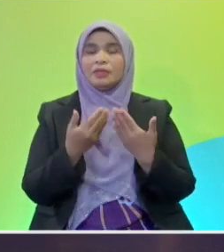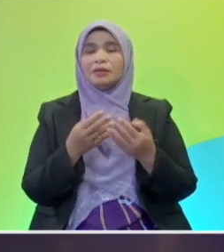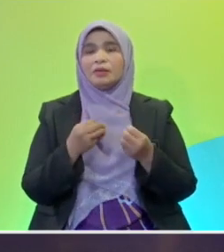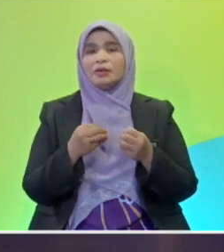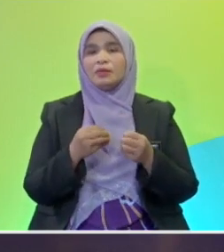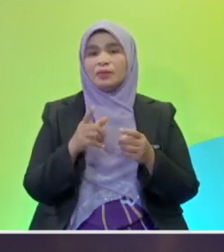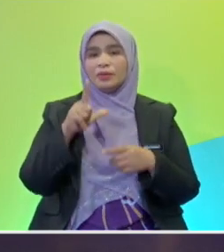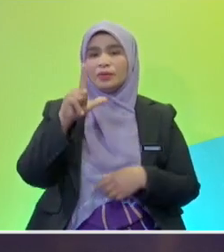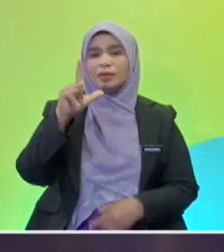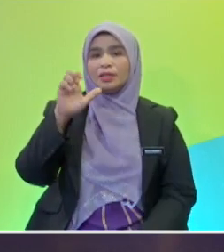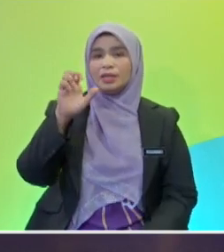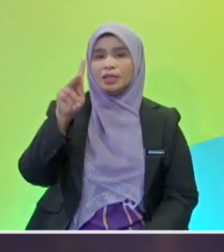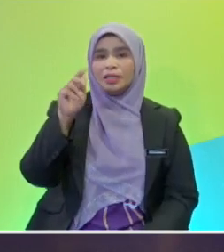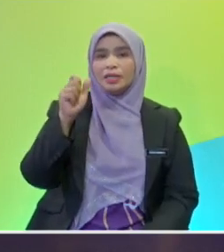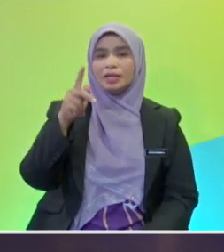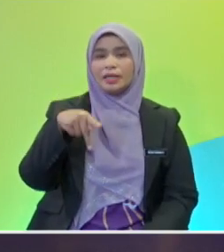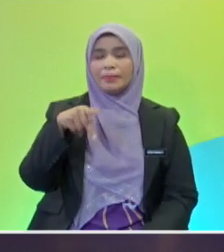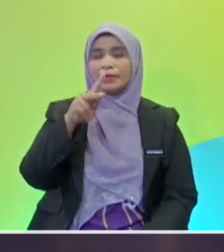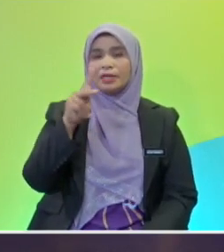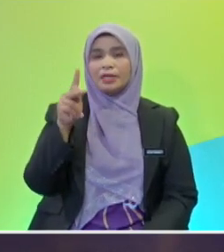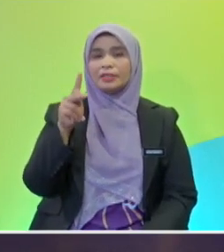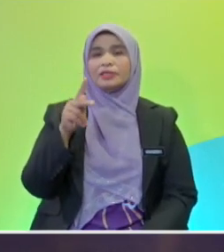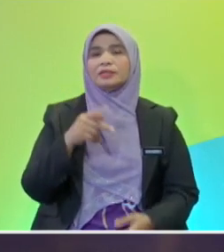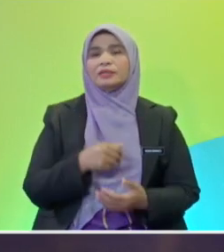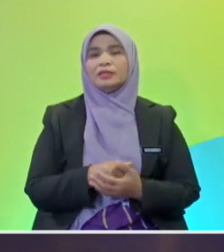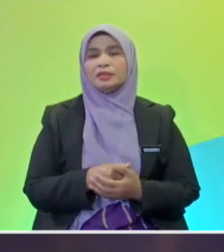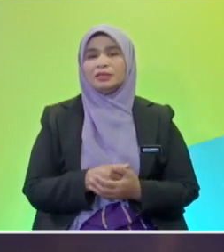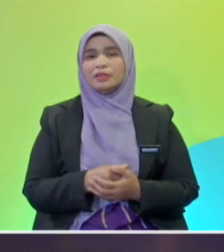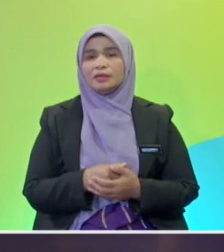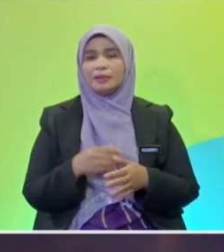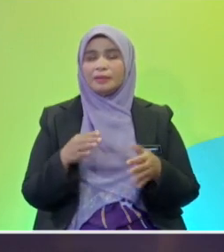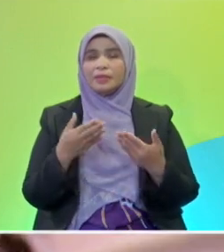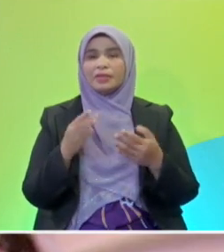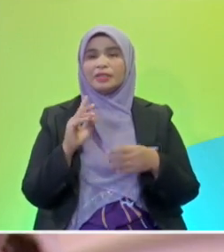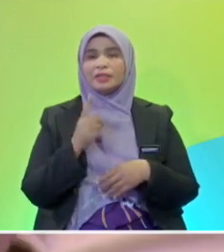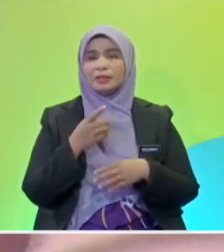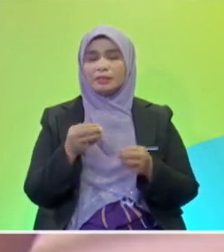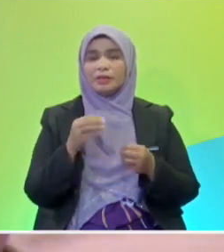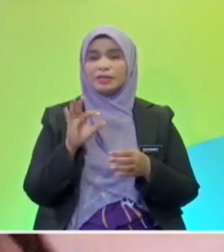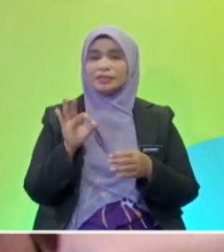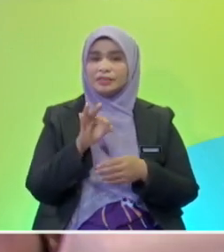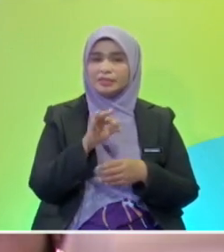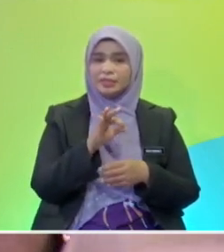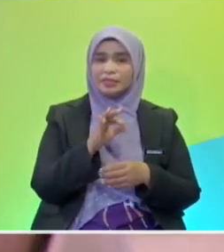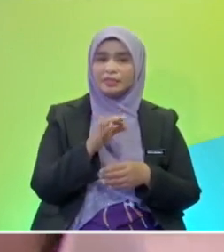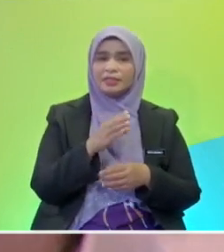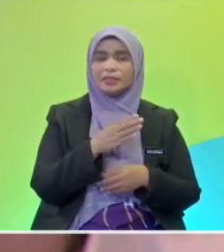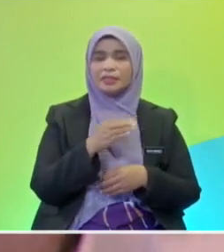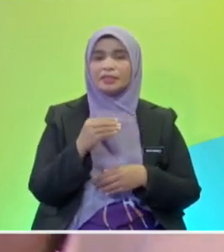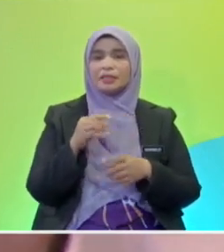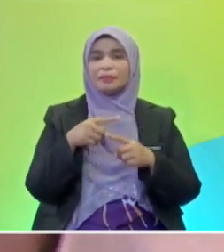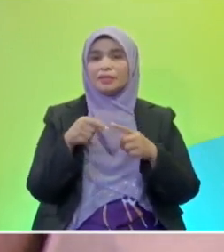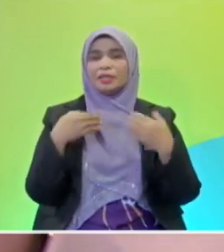okey kita kena macam biasa kita guna jarum peniti okey kita akan jahit okey jahit kat sini okey so bila ada dua